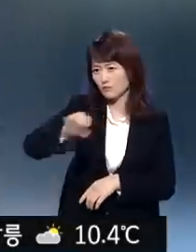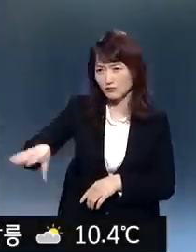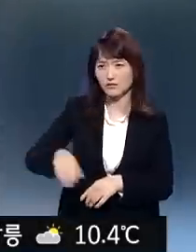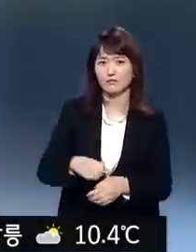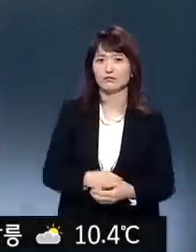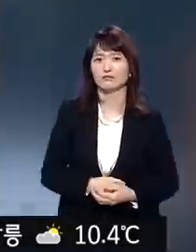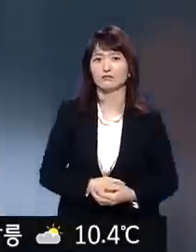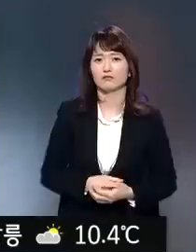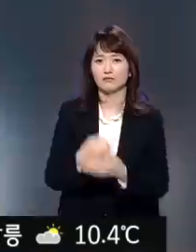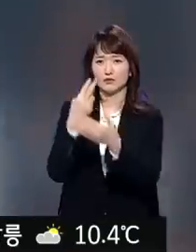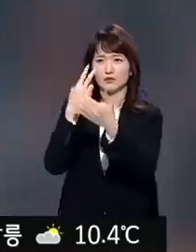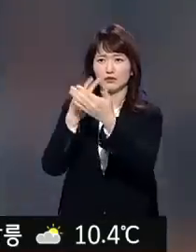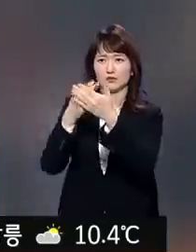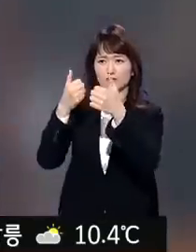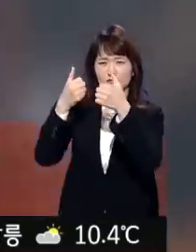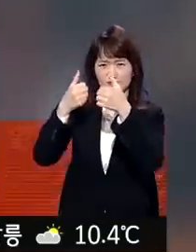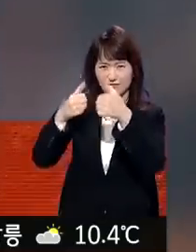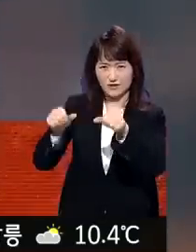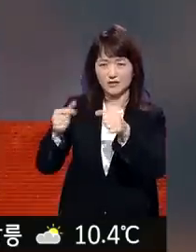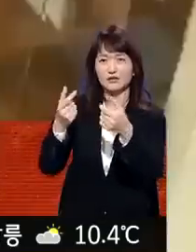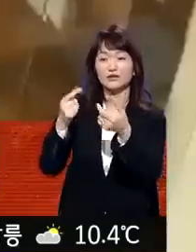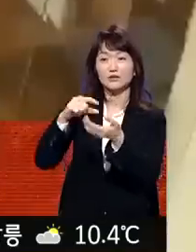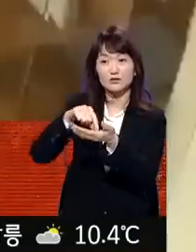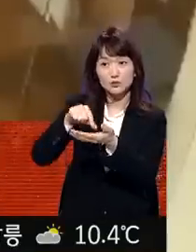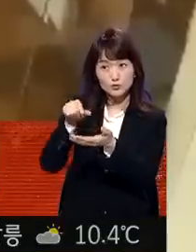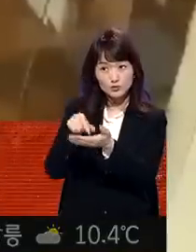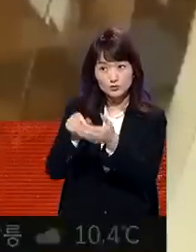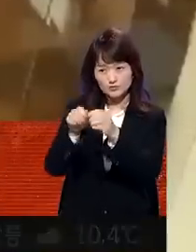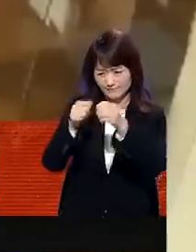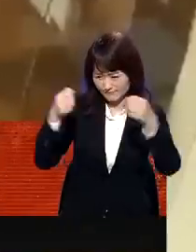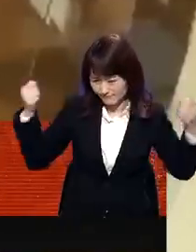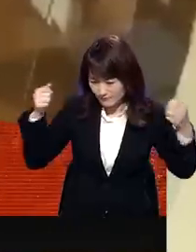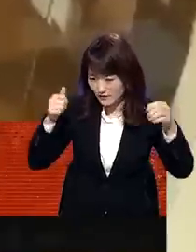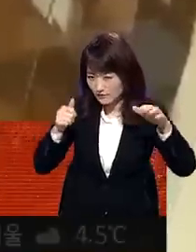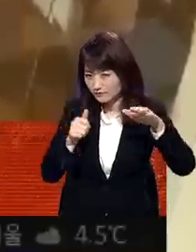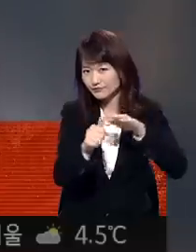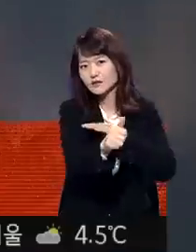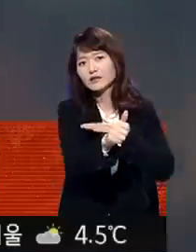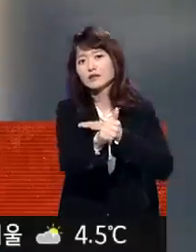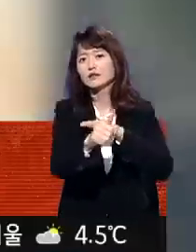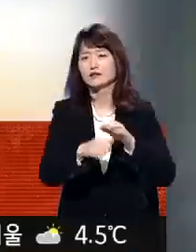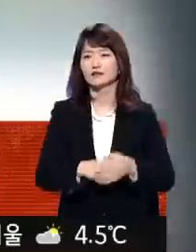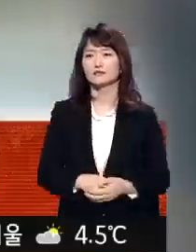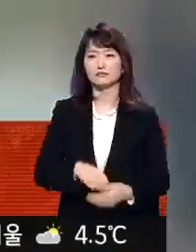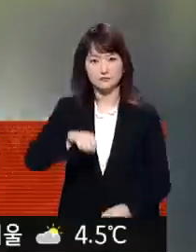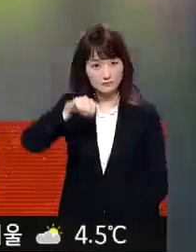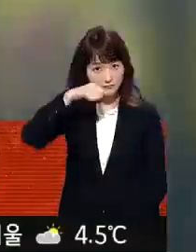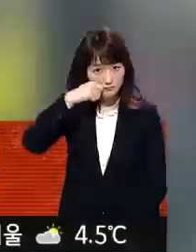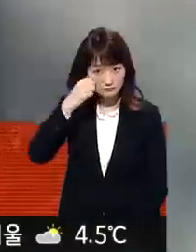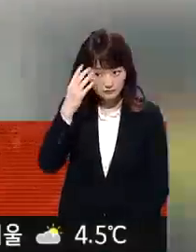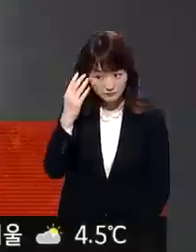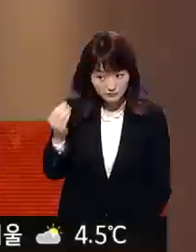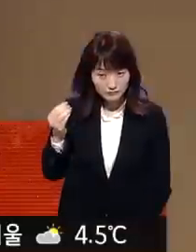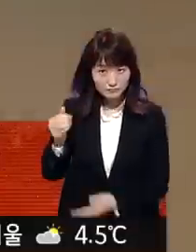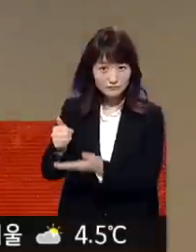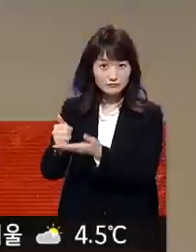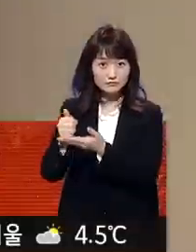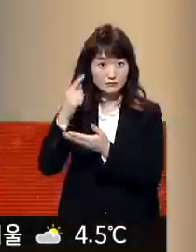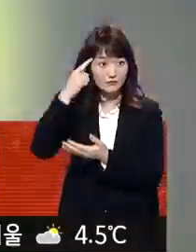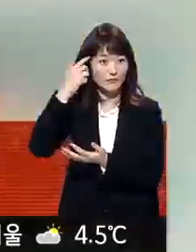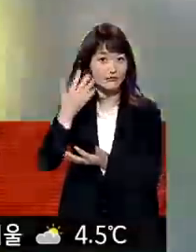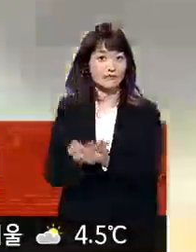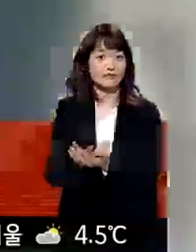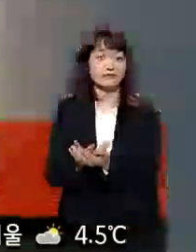떨어뜨립니다. 유리창이 깨질 듯이 열어져 끼면서 씩씩거리면서 밖으로 나가는 모습인데요. 식사를 하다가 이걸 목격한 손님들